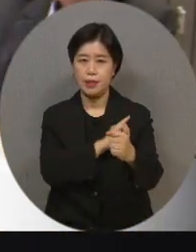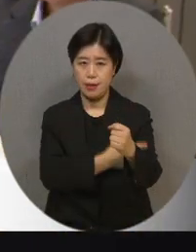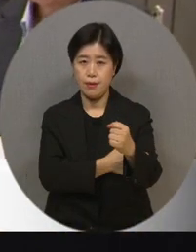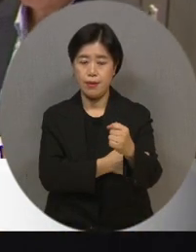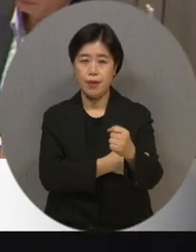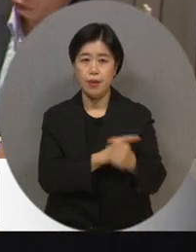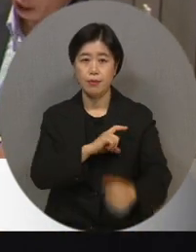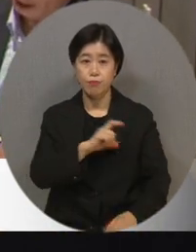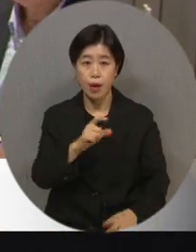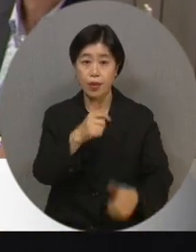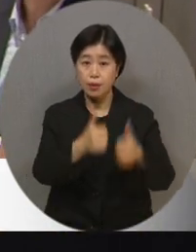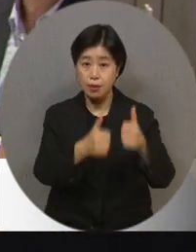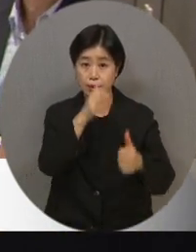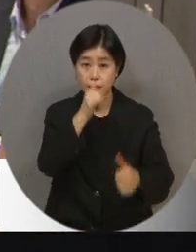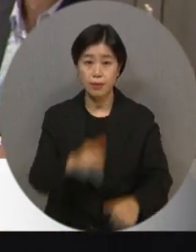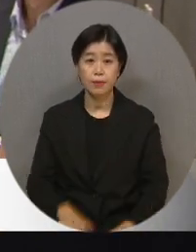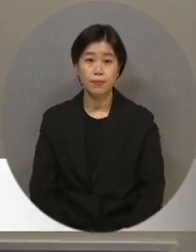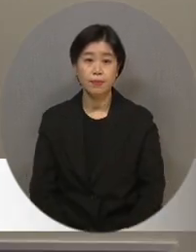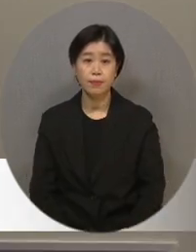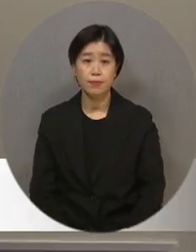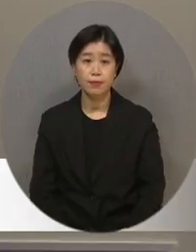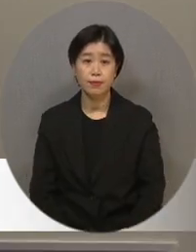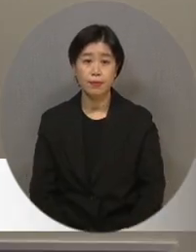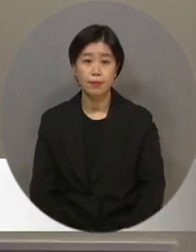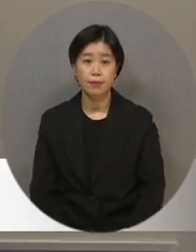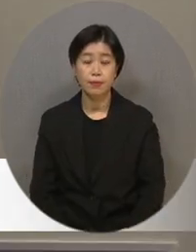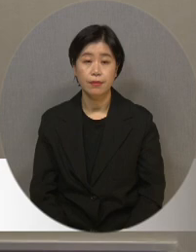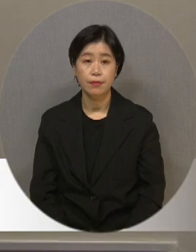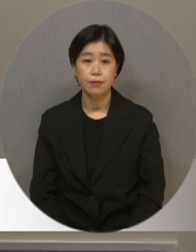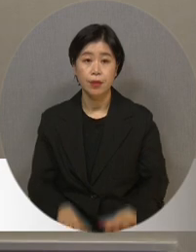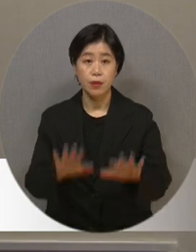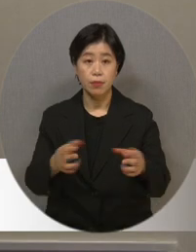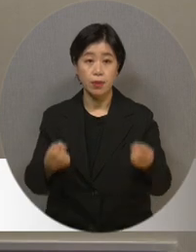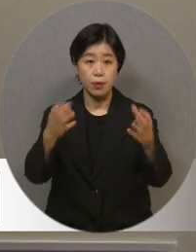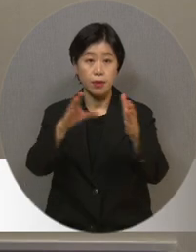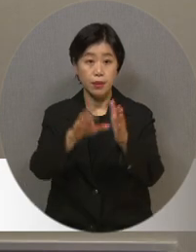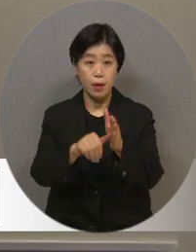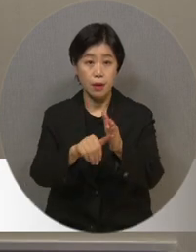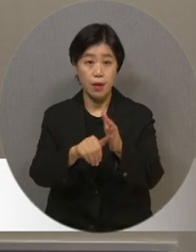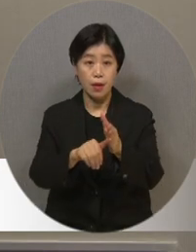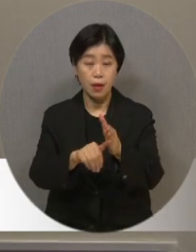부산 크리스탈 폴룸에서 진행하였습니다. 이번